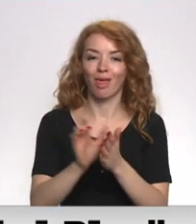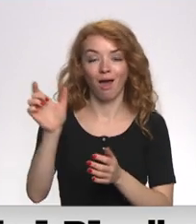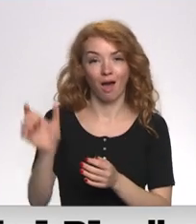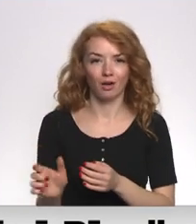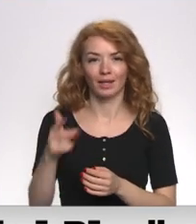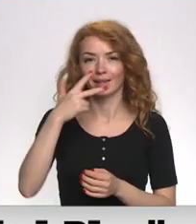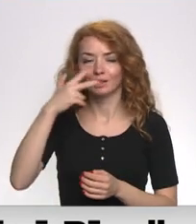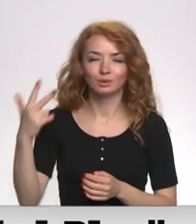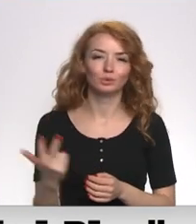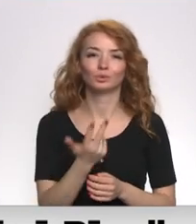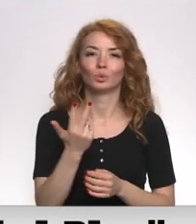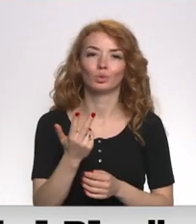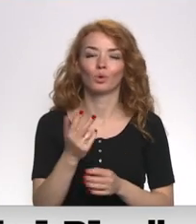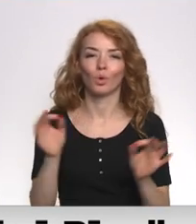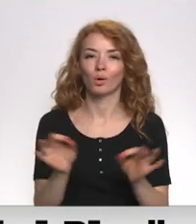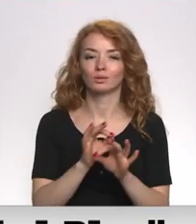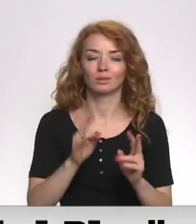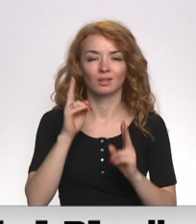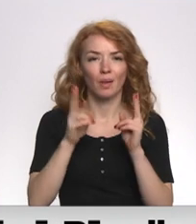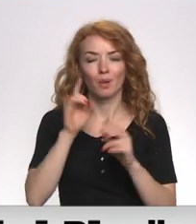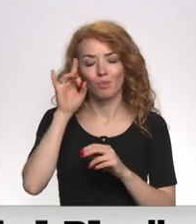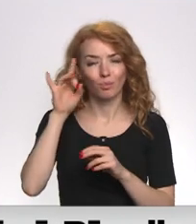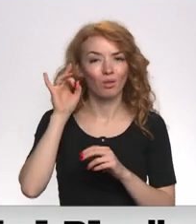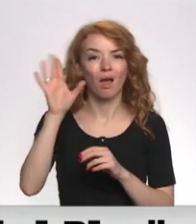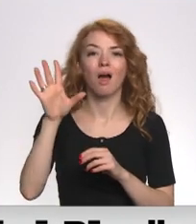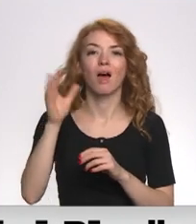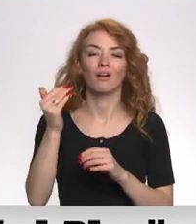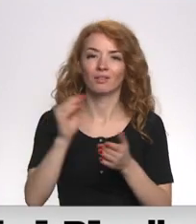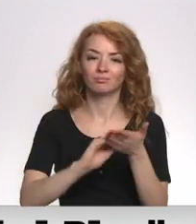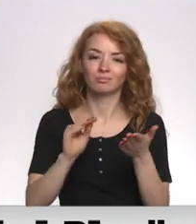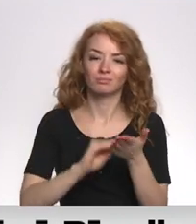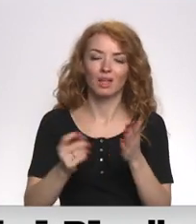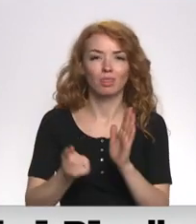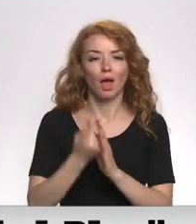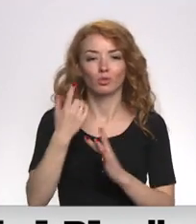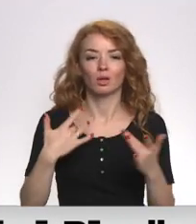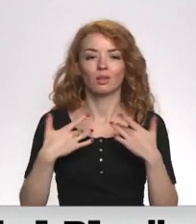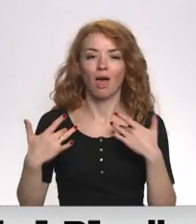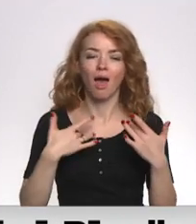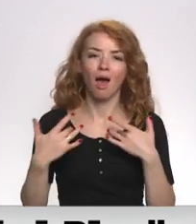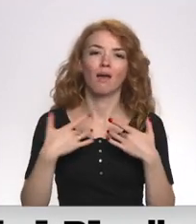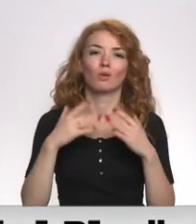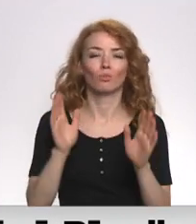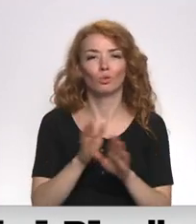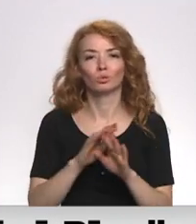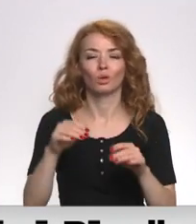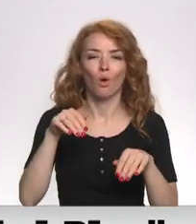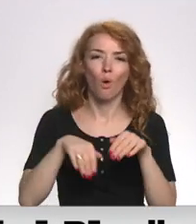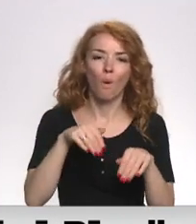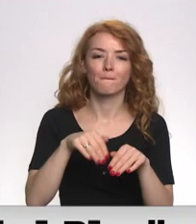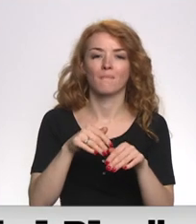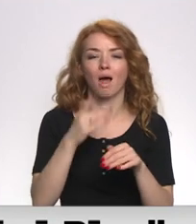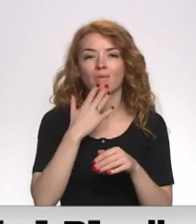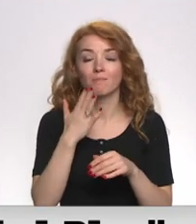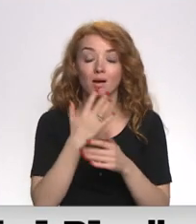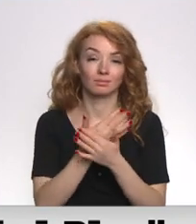nekā 3 stundas ilgajā koncertā skanēja populārākie komponiste skaņdarbi, kas tapuši teātra izrādē mūzikliem, operām, animācijas un